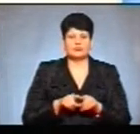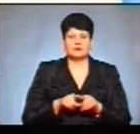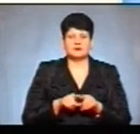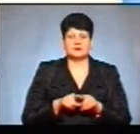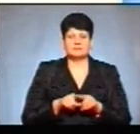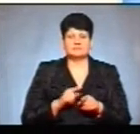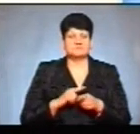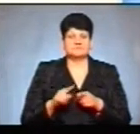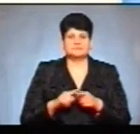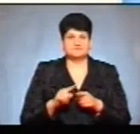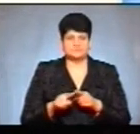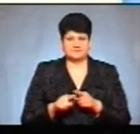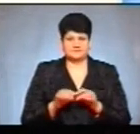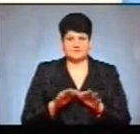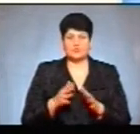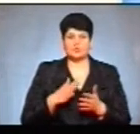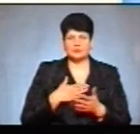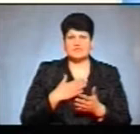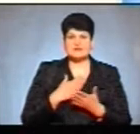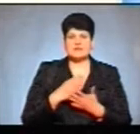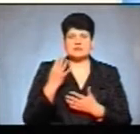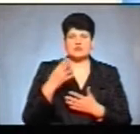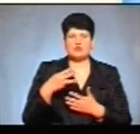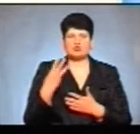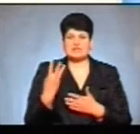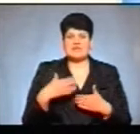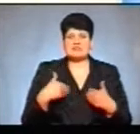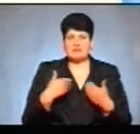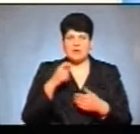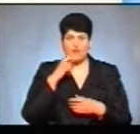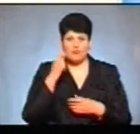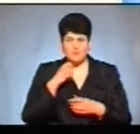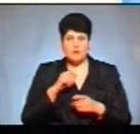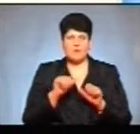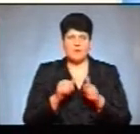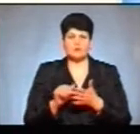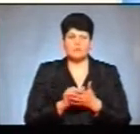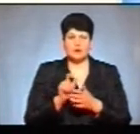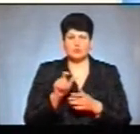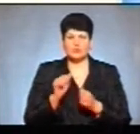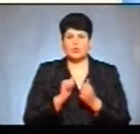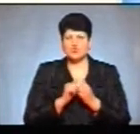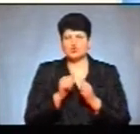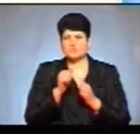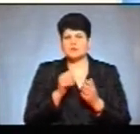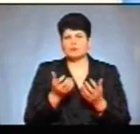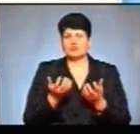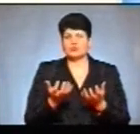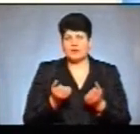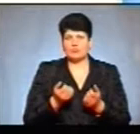процес. У нас є 43 звернення по Україні, ми оформляємо документи, і люди кожного місяця будуть отримувати